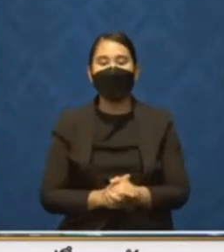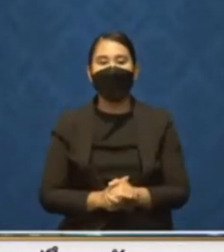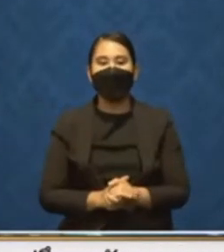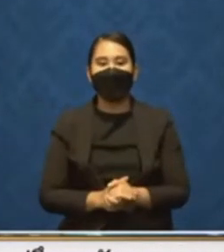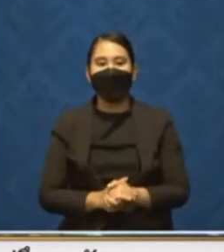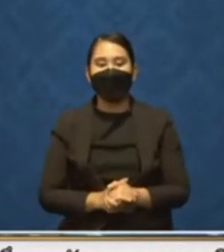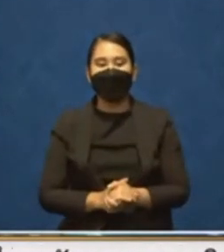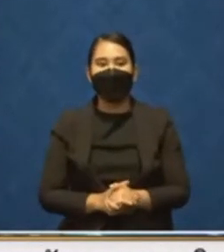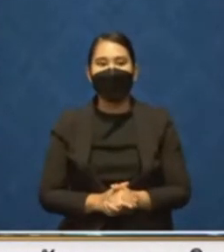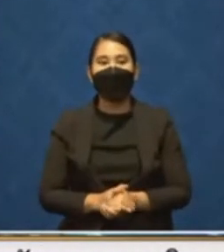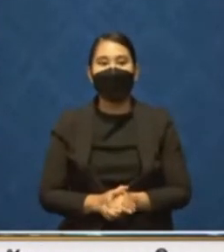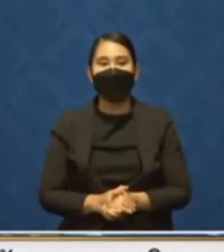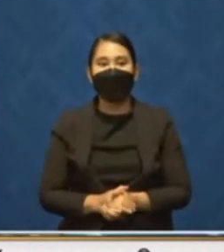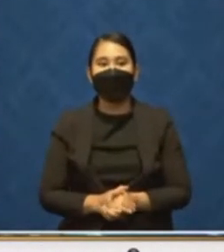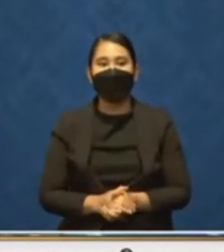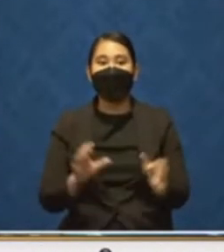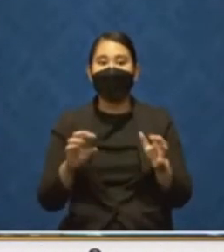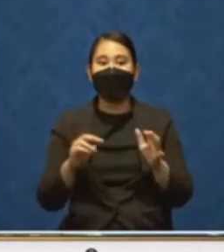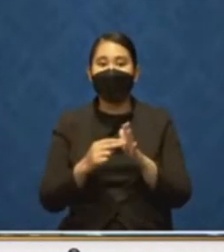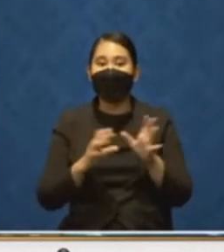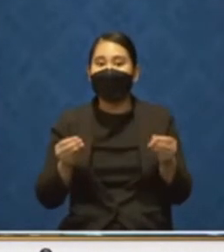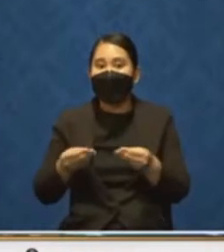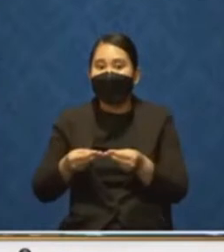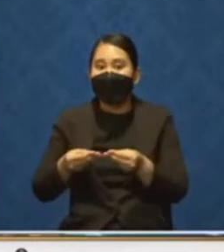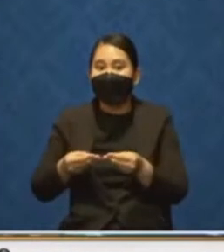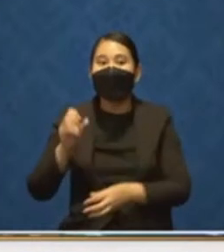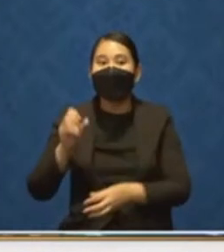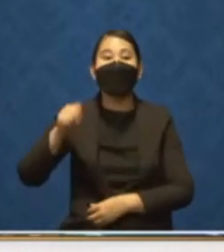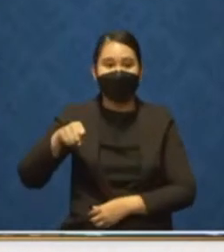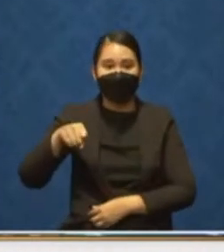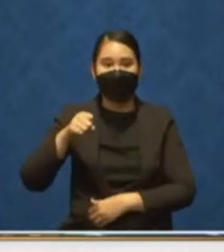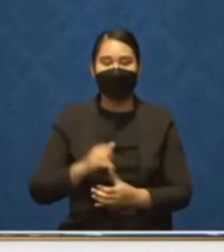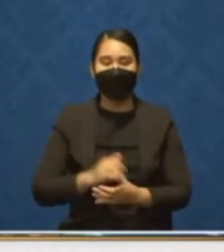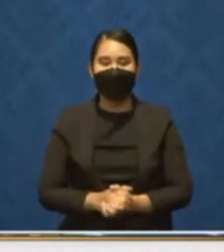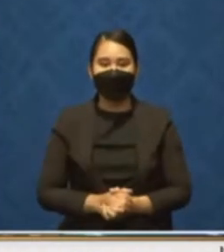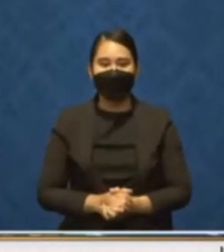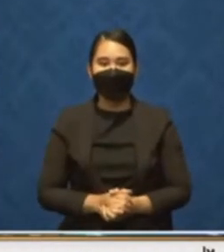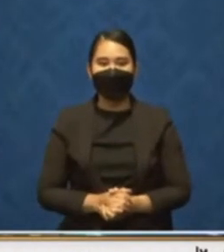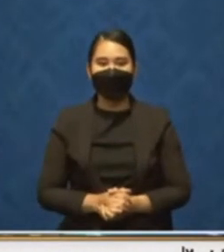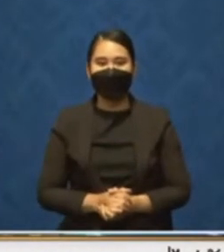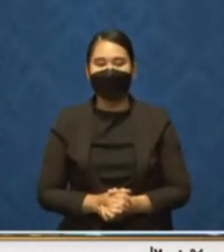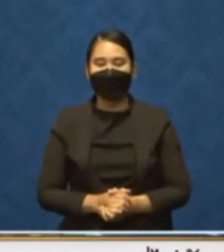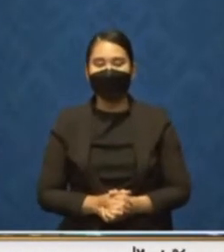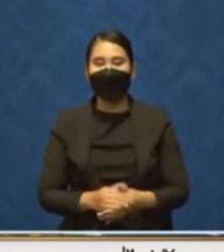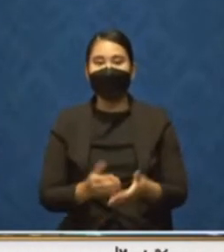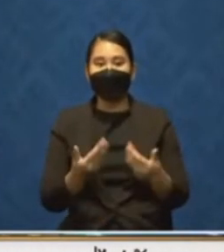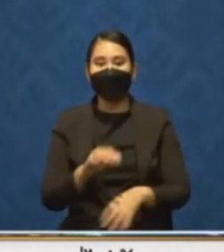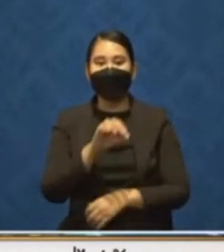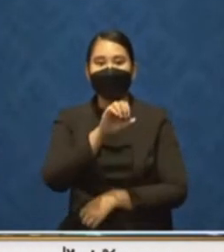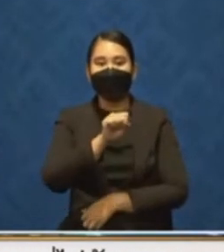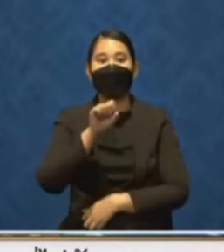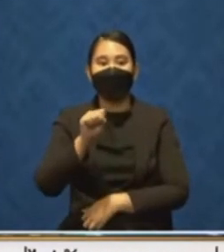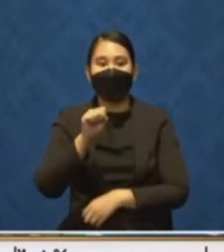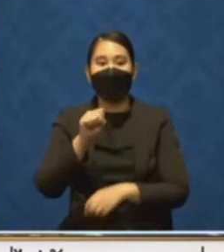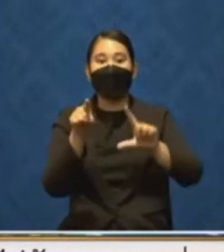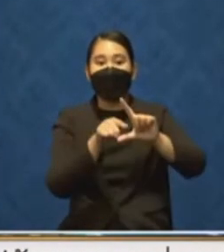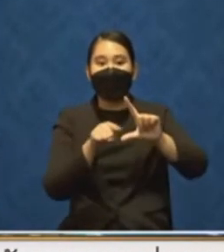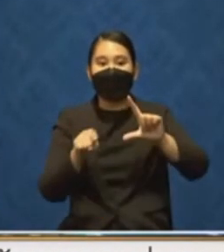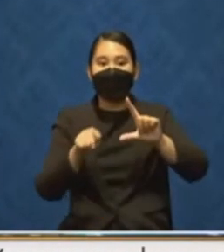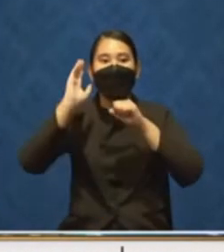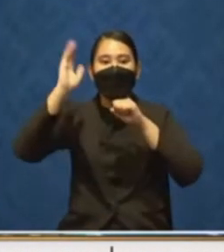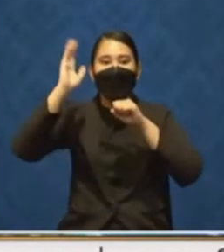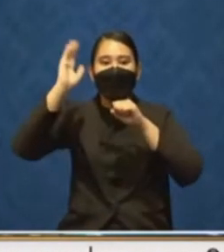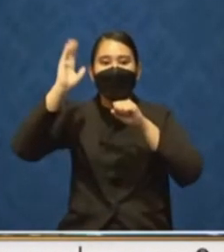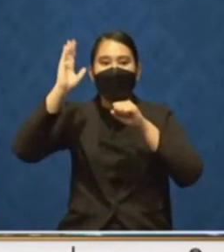ใช่หรือไม่ต่อมาครับศ.จุรัตน์จสรวมของผมอธิบายให้เห็นถึงวัฒนธรรม